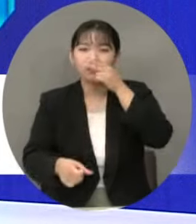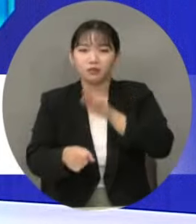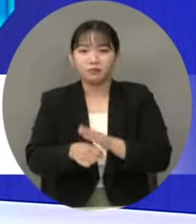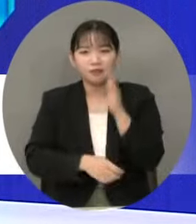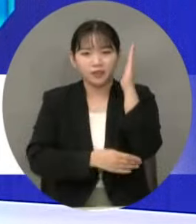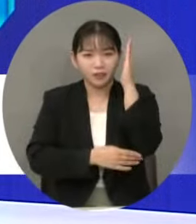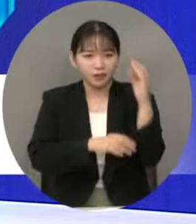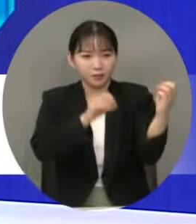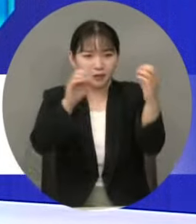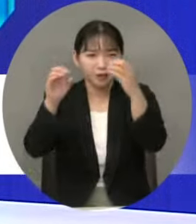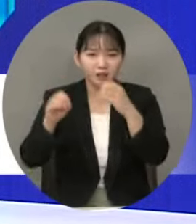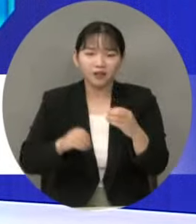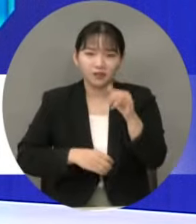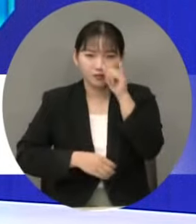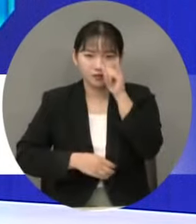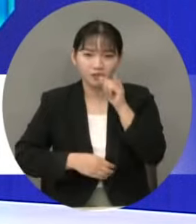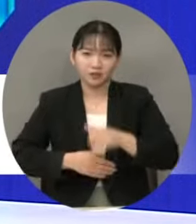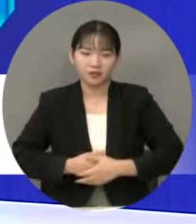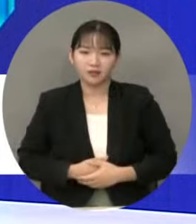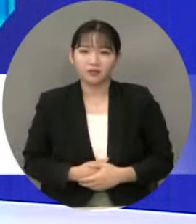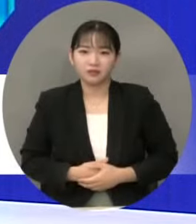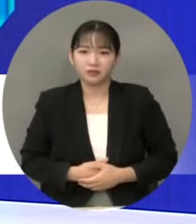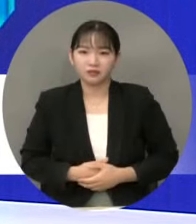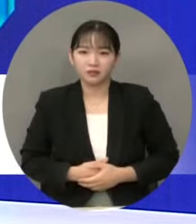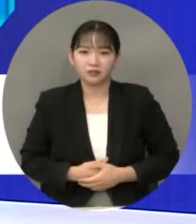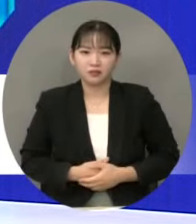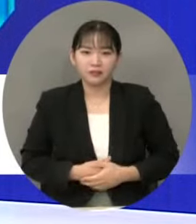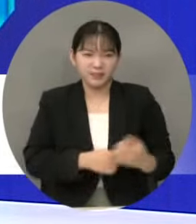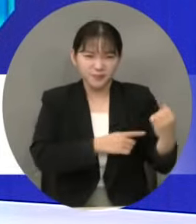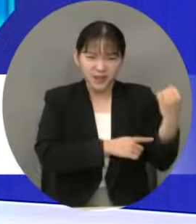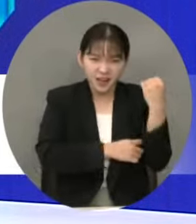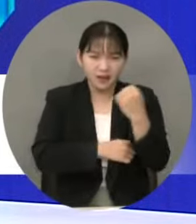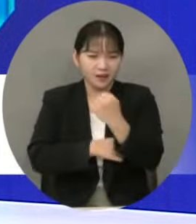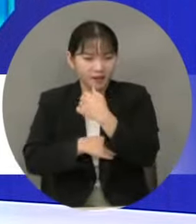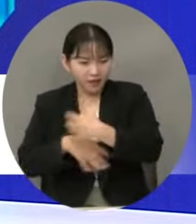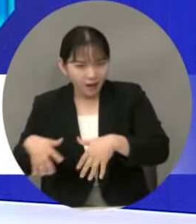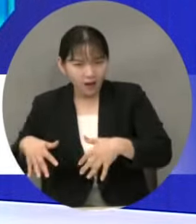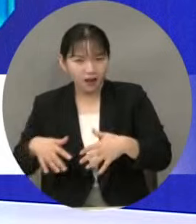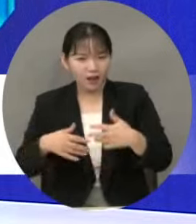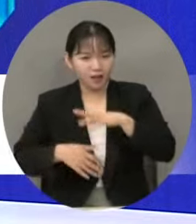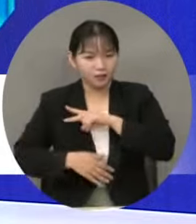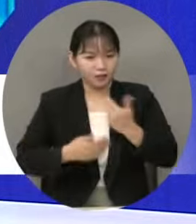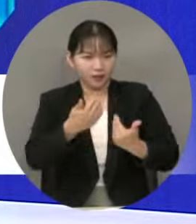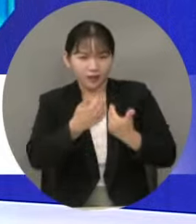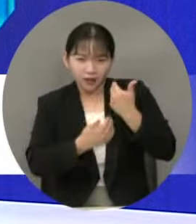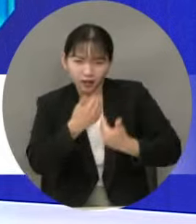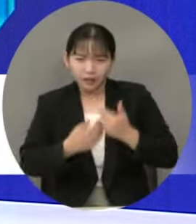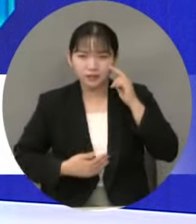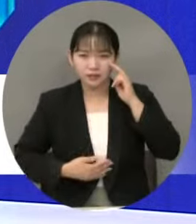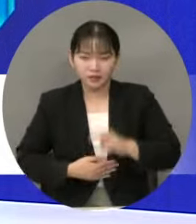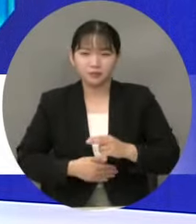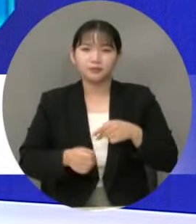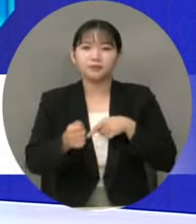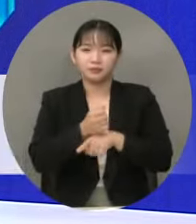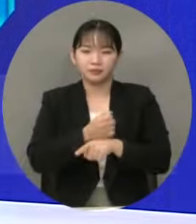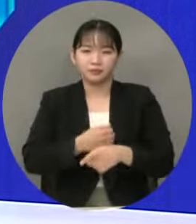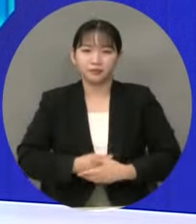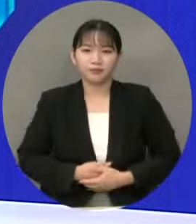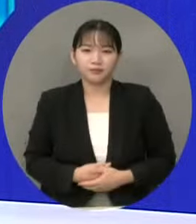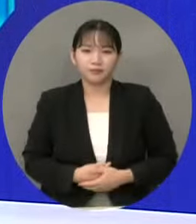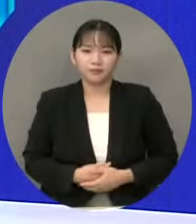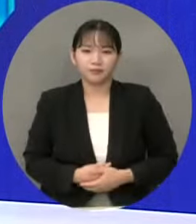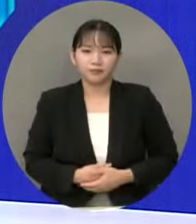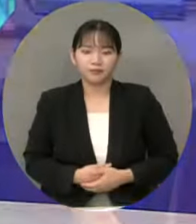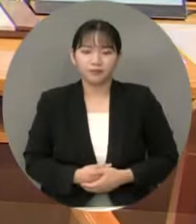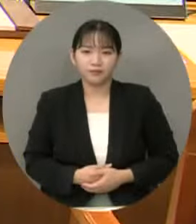황당한 주장까지 공공연하게 오갔습니다. 주류와 비주류 간 감정의 골이 그만큼 깊다는 이야기입니다. 서일원